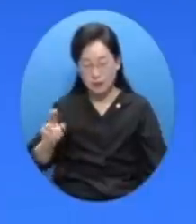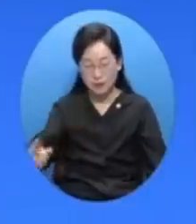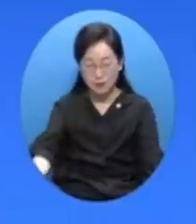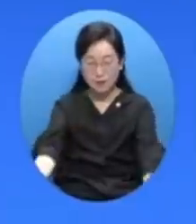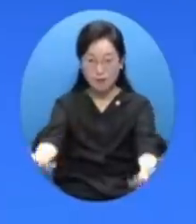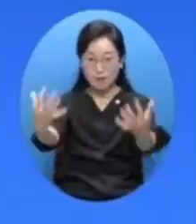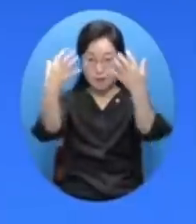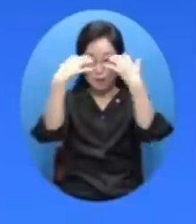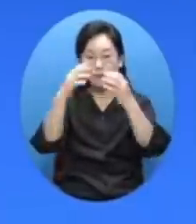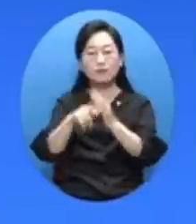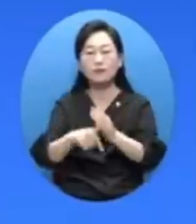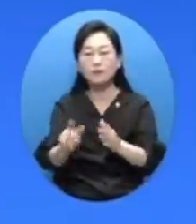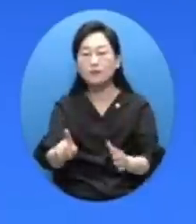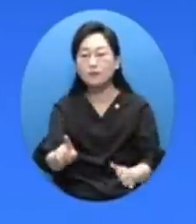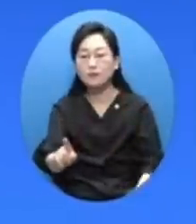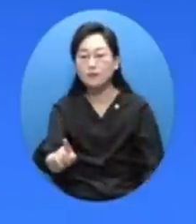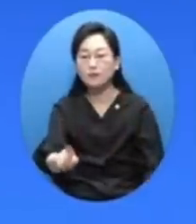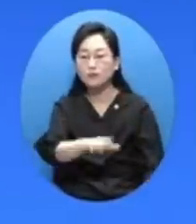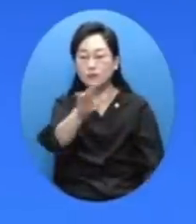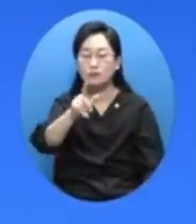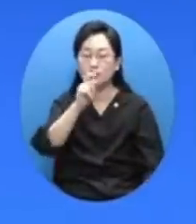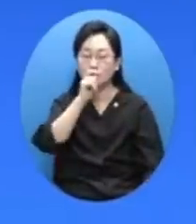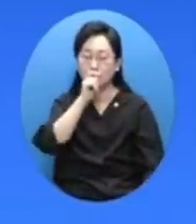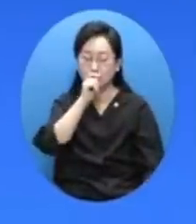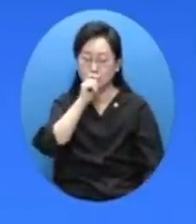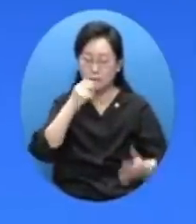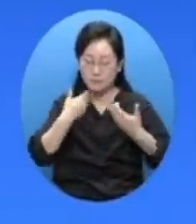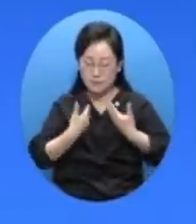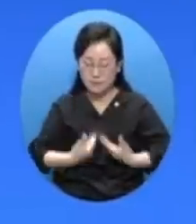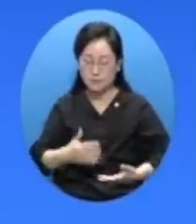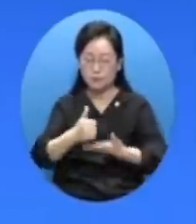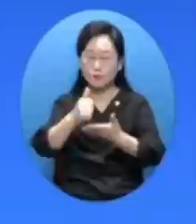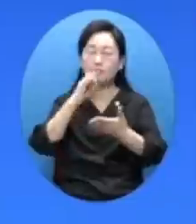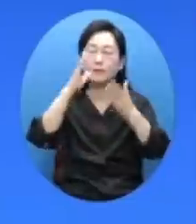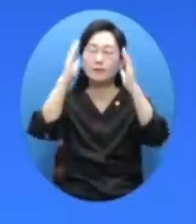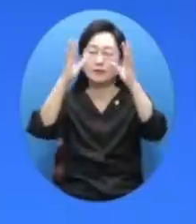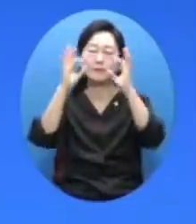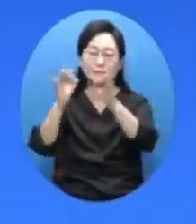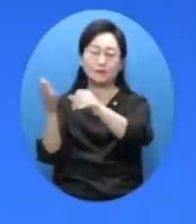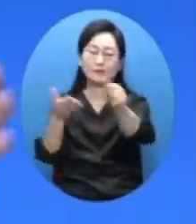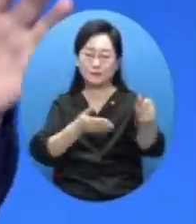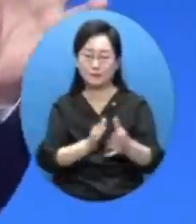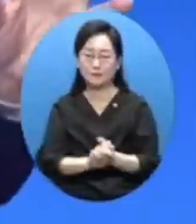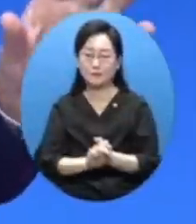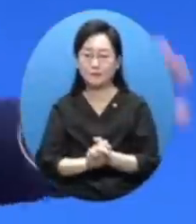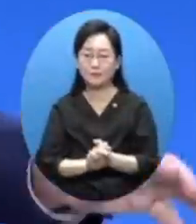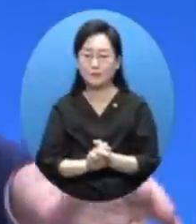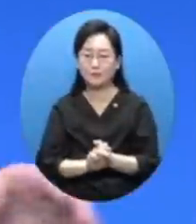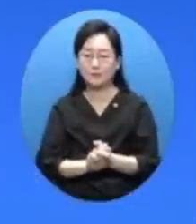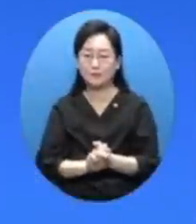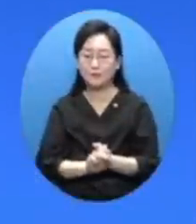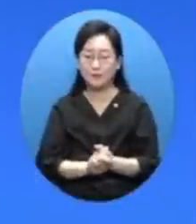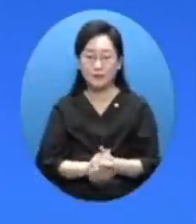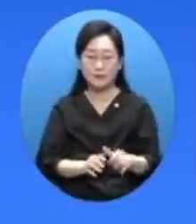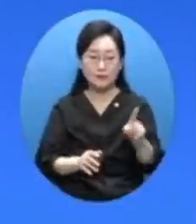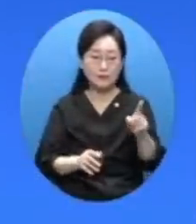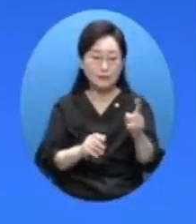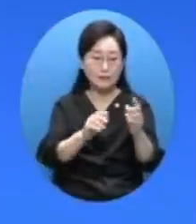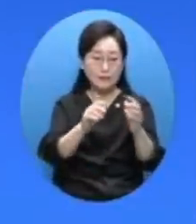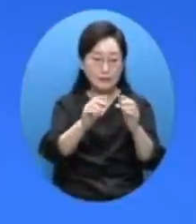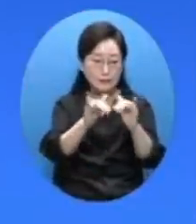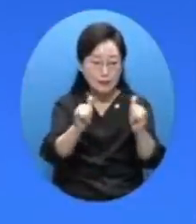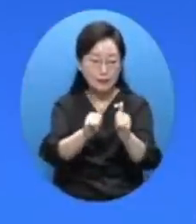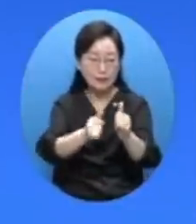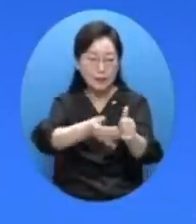때 이때 우리가 잠잠히 주님만 바라봐야 되는 것입니다 이 사람 저 사람을